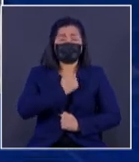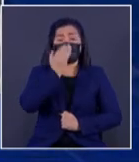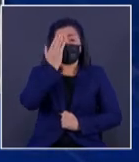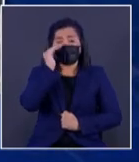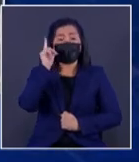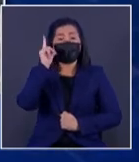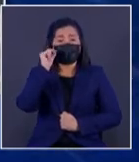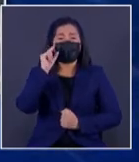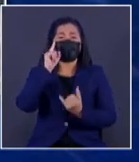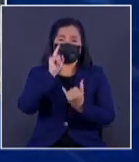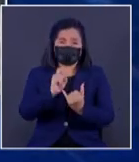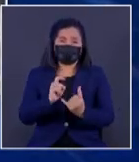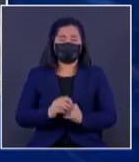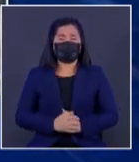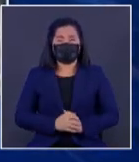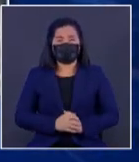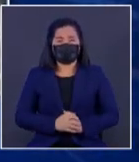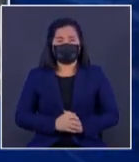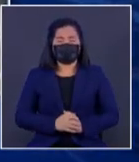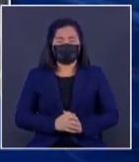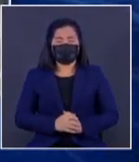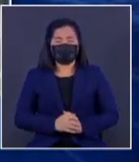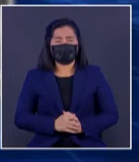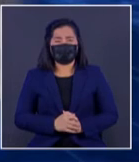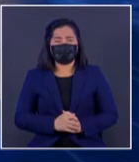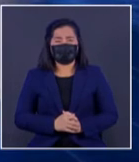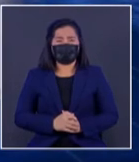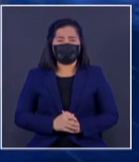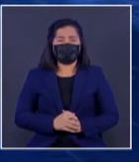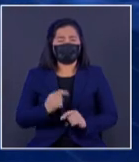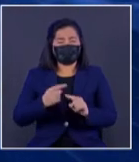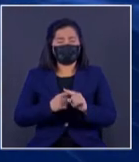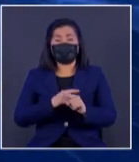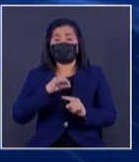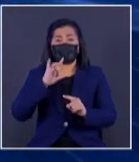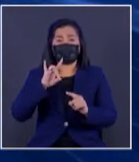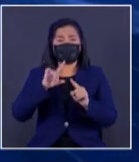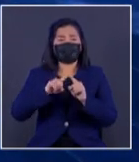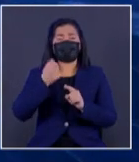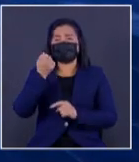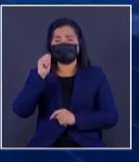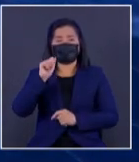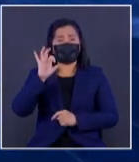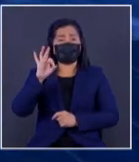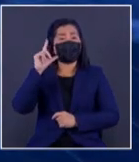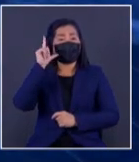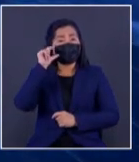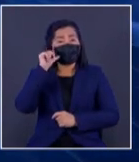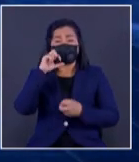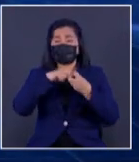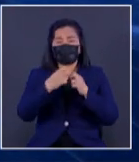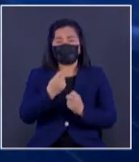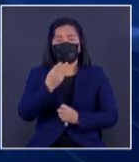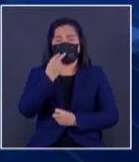าลาไปอย่างไม่มีวันกลับนะคะเมื่อวันที่19สิงหาคมที่ผ่านมาโดยคุณแม่คำผันมีอาการหายใจไม่